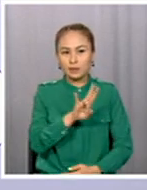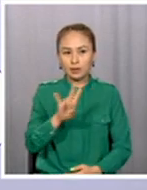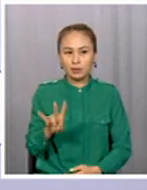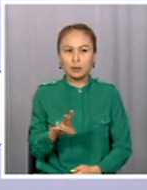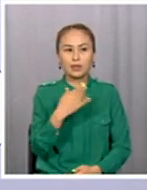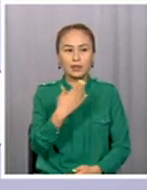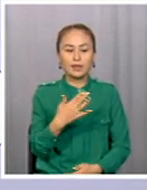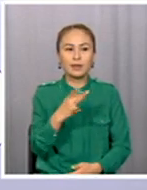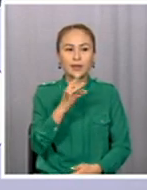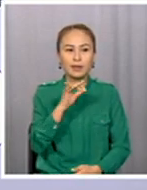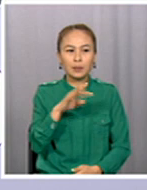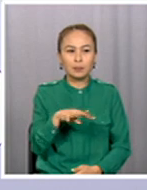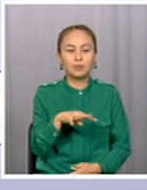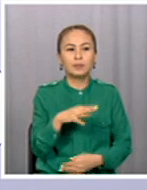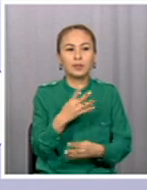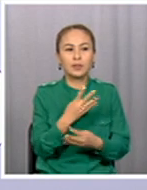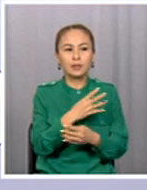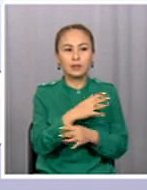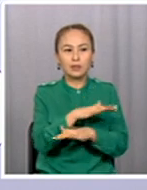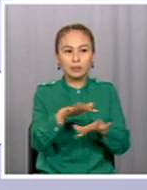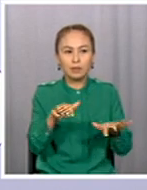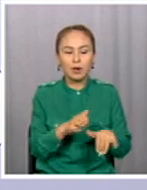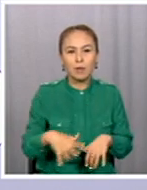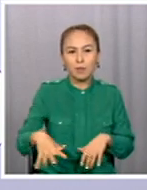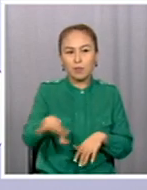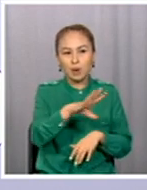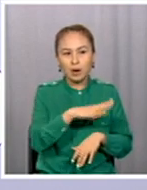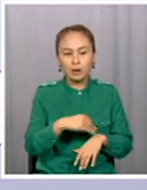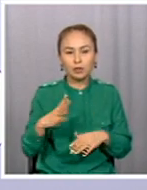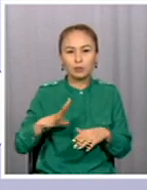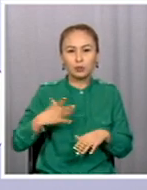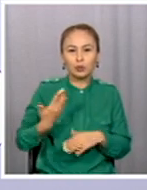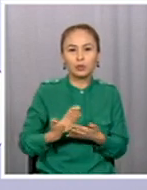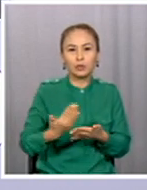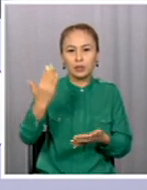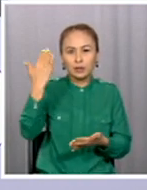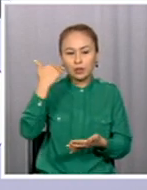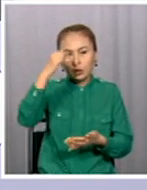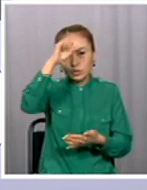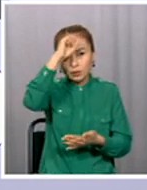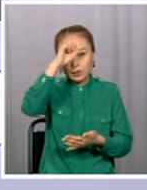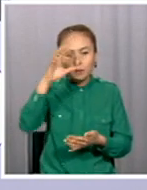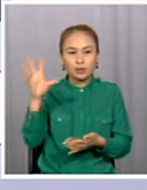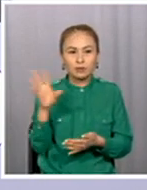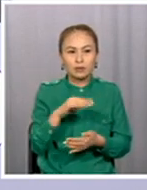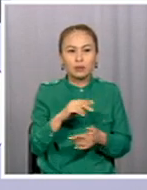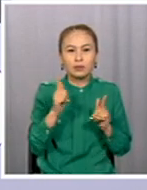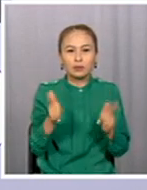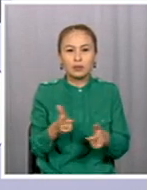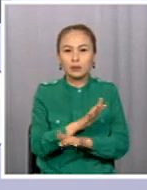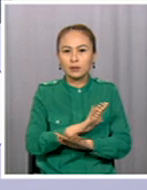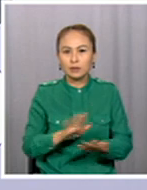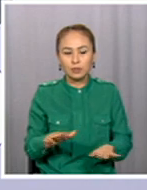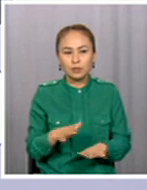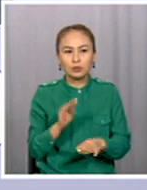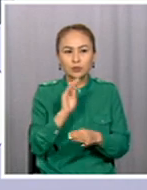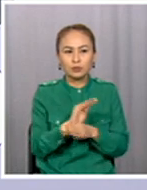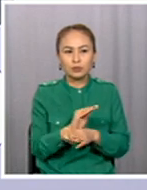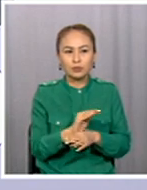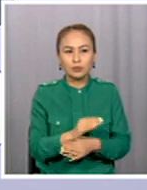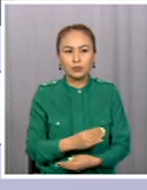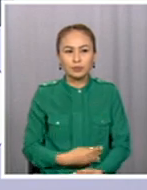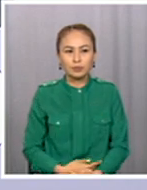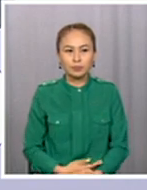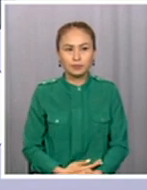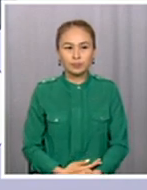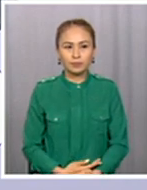Рим империясындағы барлық бұрынғы римдіктердің құдайларын мойындамады. Оларды сынға алды.